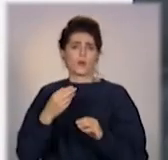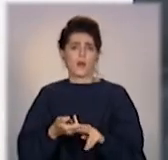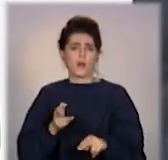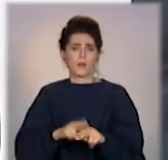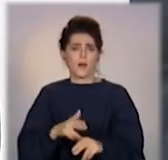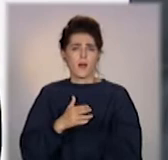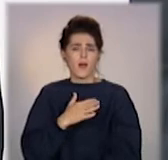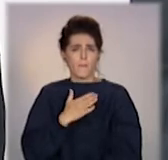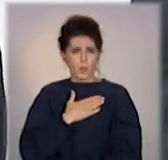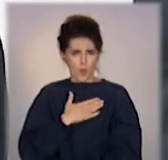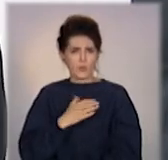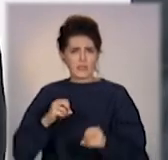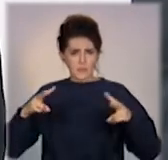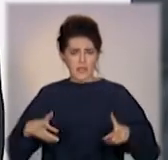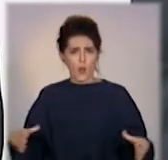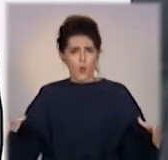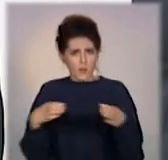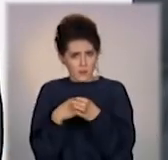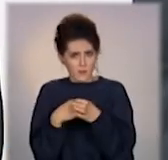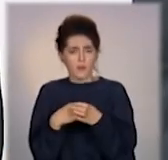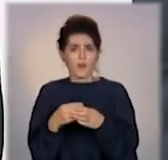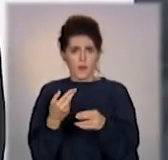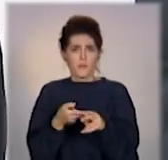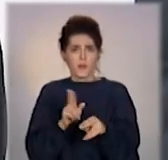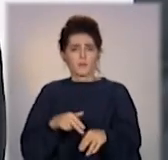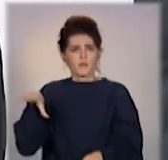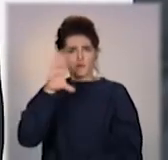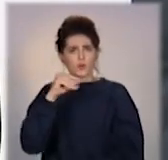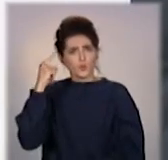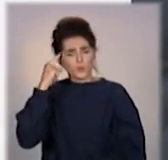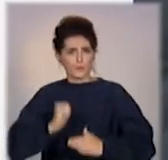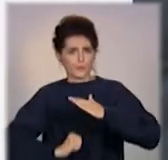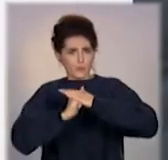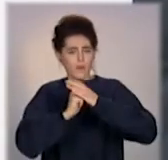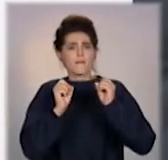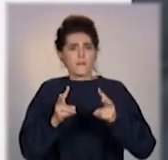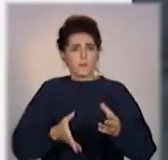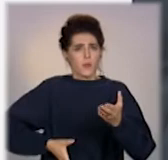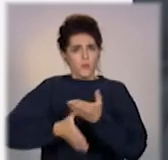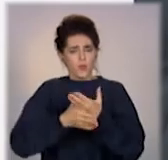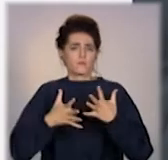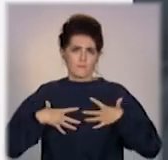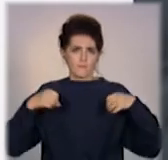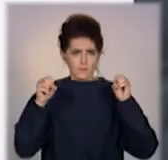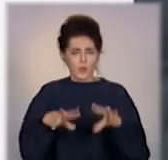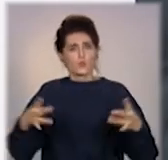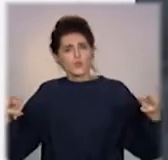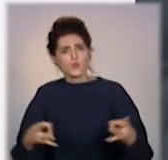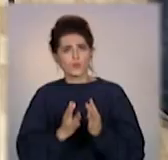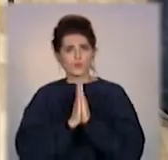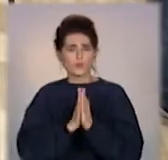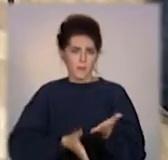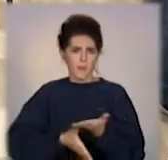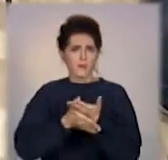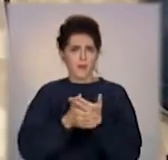очолювано мною колективу, і розраховуйте завжди на нашу допомогу, і знайте, що ми поруч з